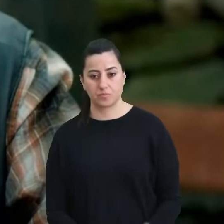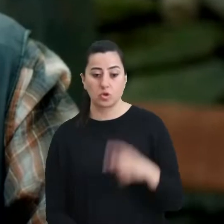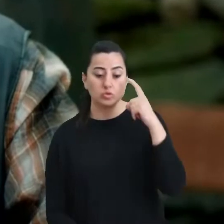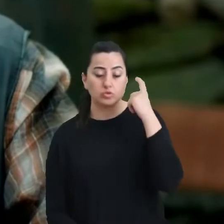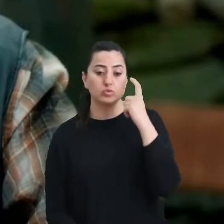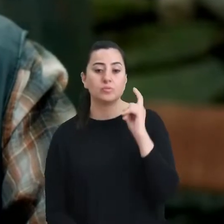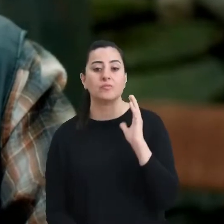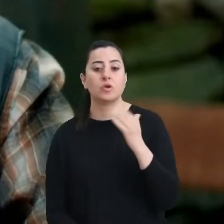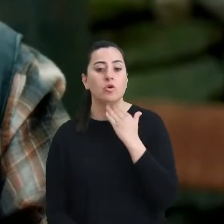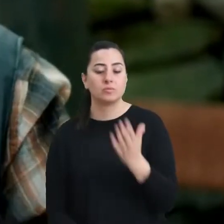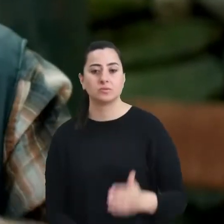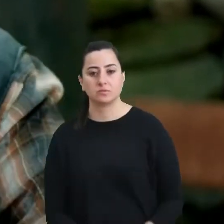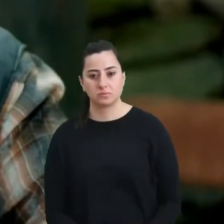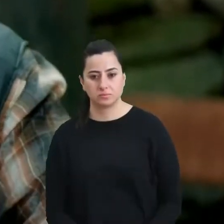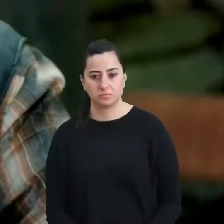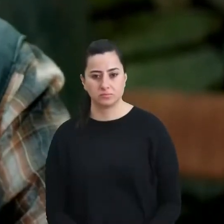Düşünmeyeceksin sen de.